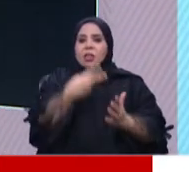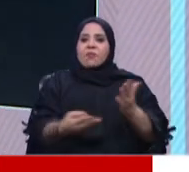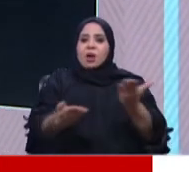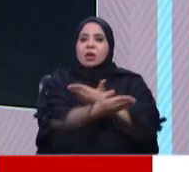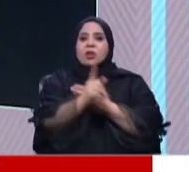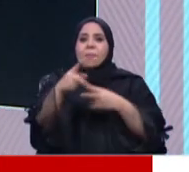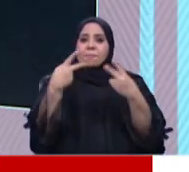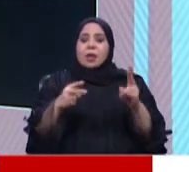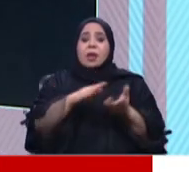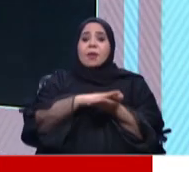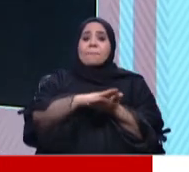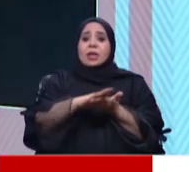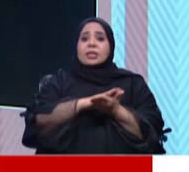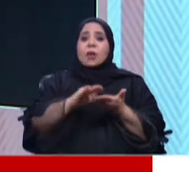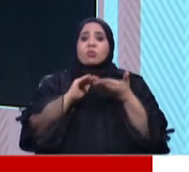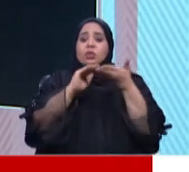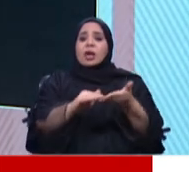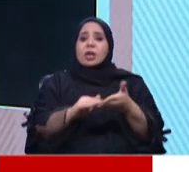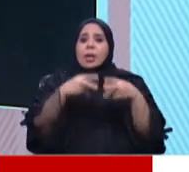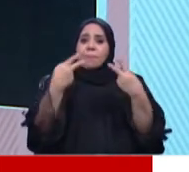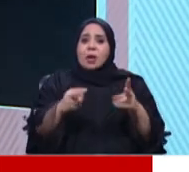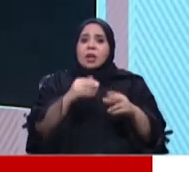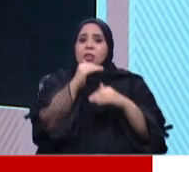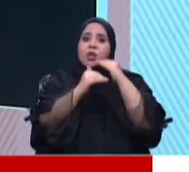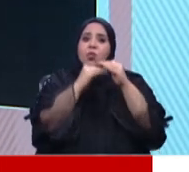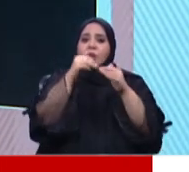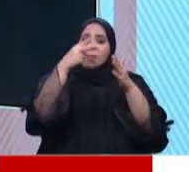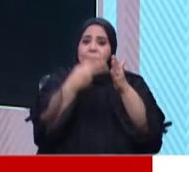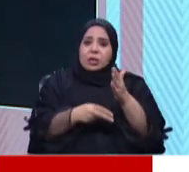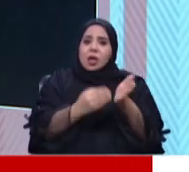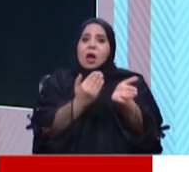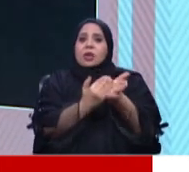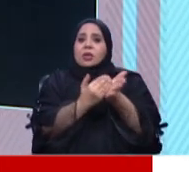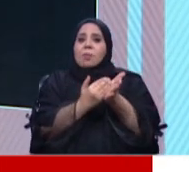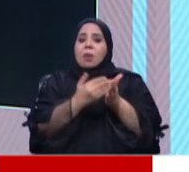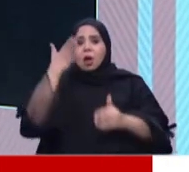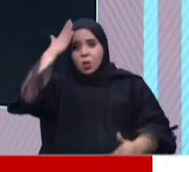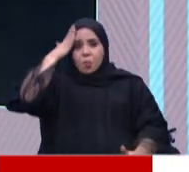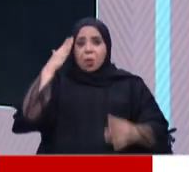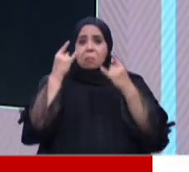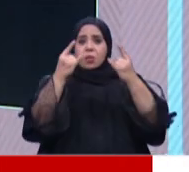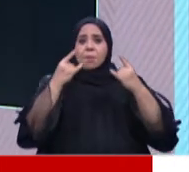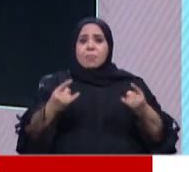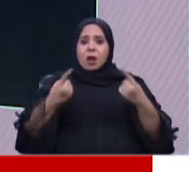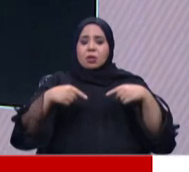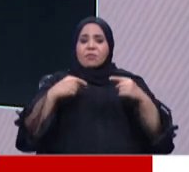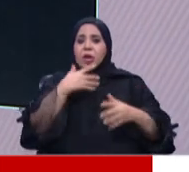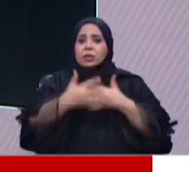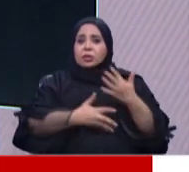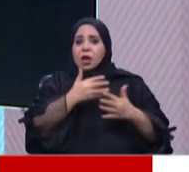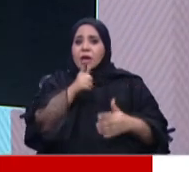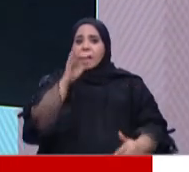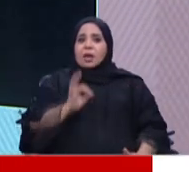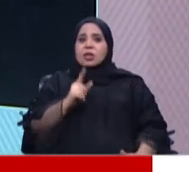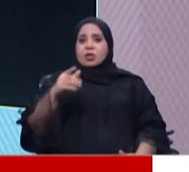اتفاقية تدشين منصة خدمات تشغيل وتطوير إصدار بطاقات كفاءة الطاقة. هذا وقد أكد الشيخ حمد